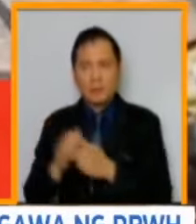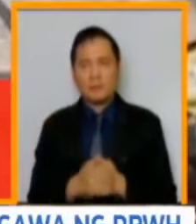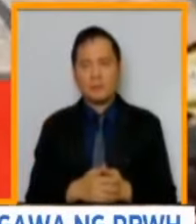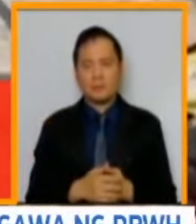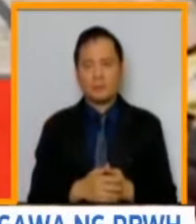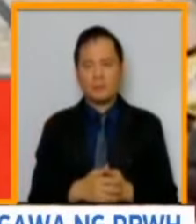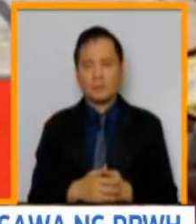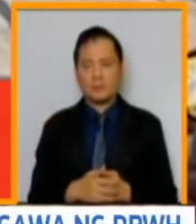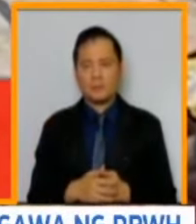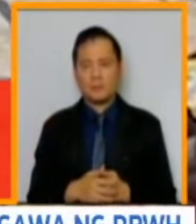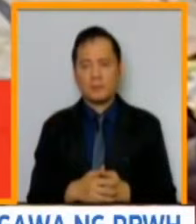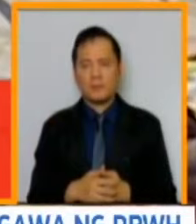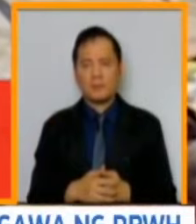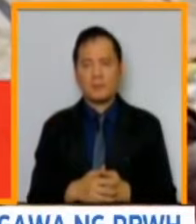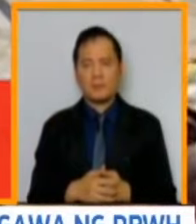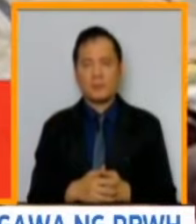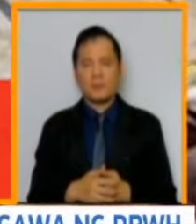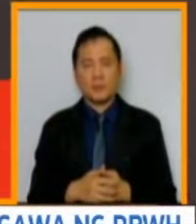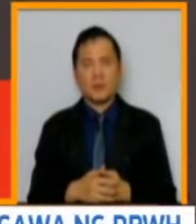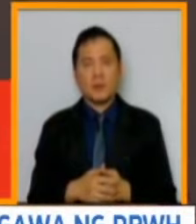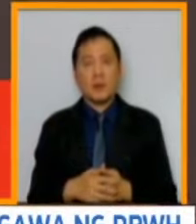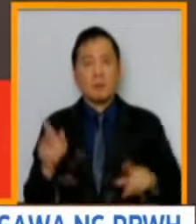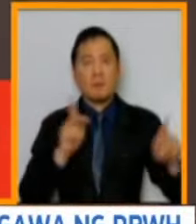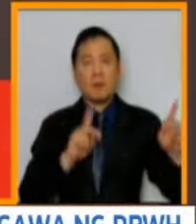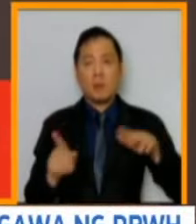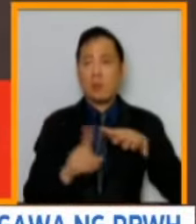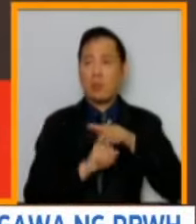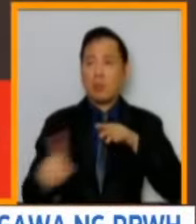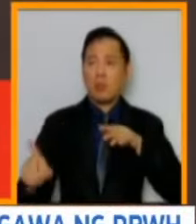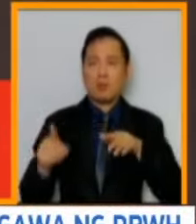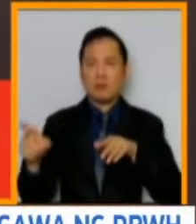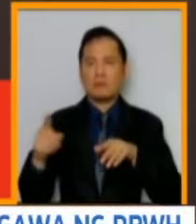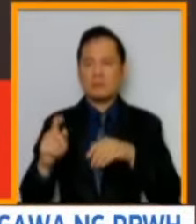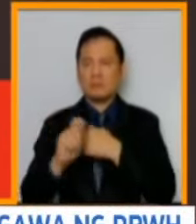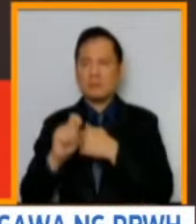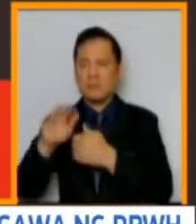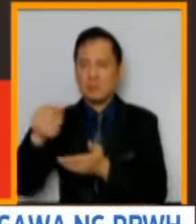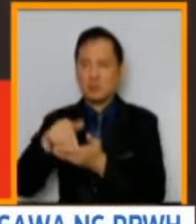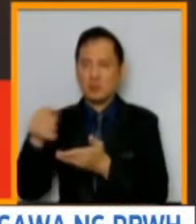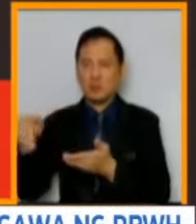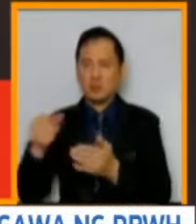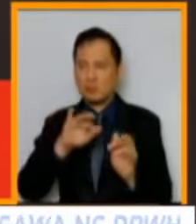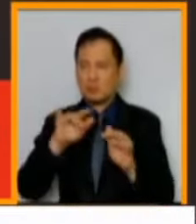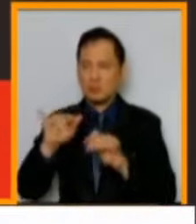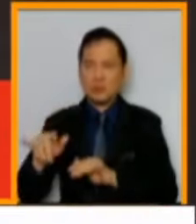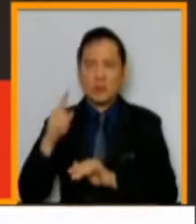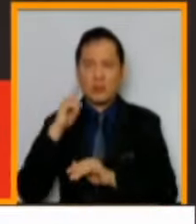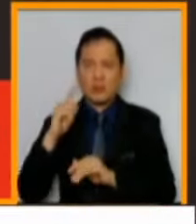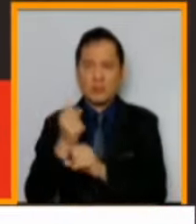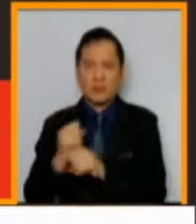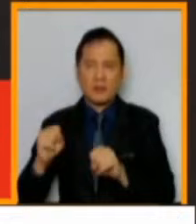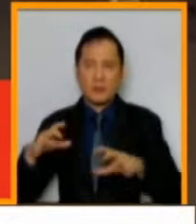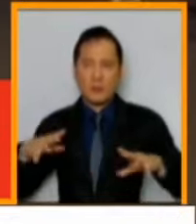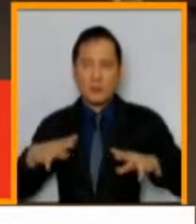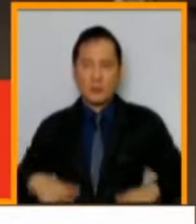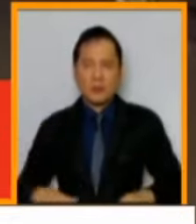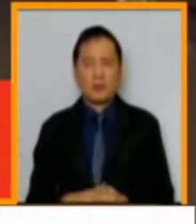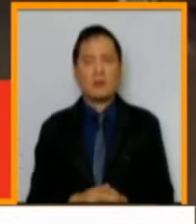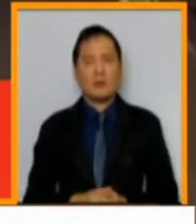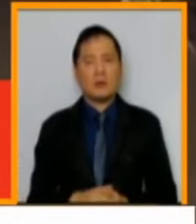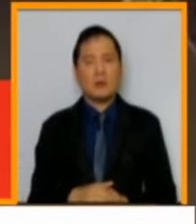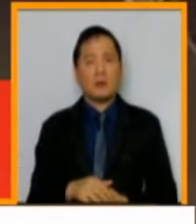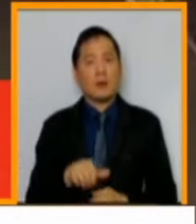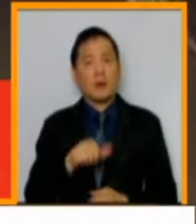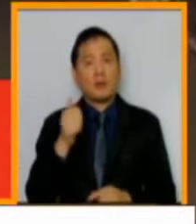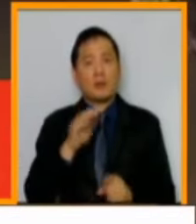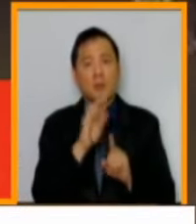ang pansamantalang inilikas sa covered court. Base sa tala ng MDRRMO, apektado sa baha ang mga barangay ng Kabog, North